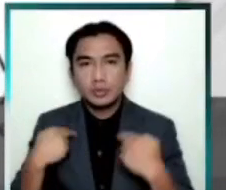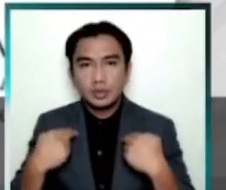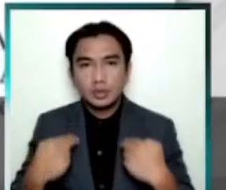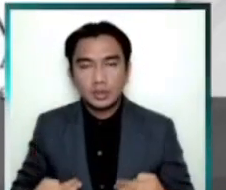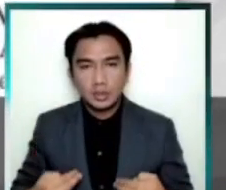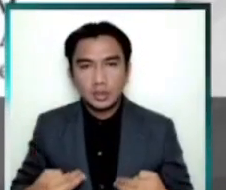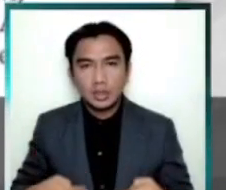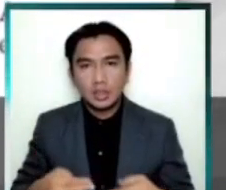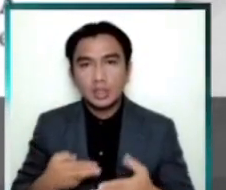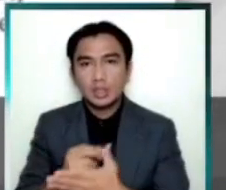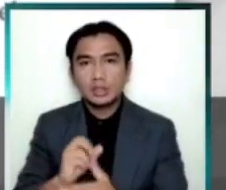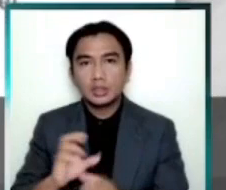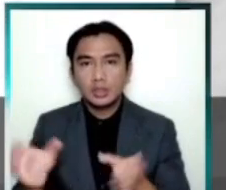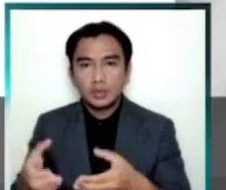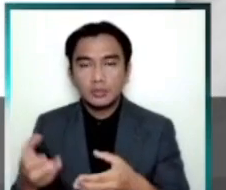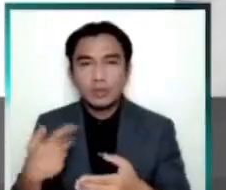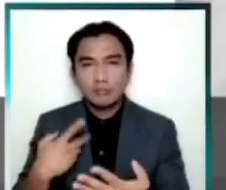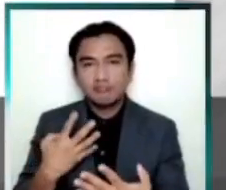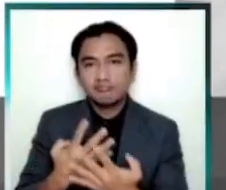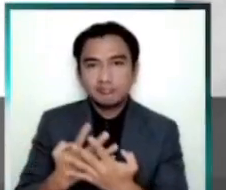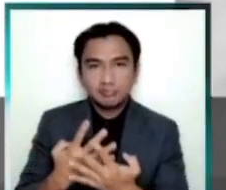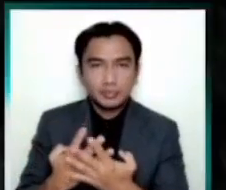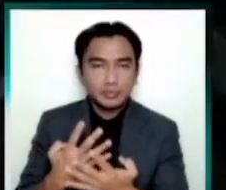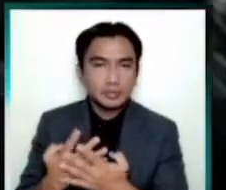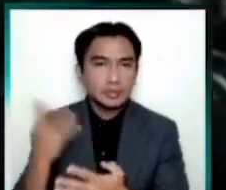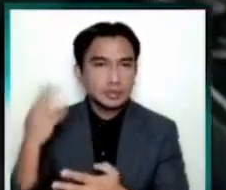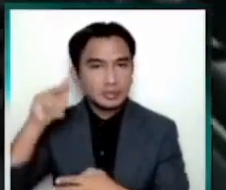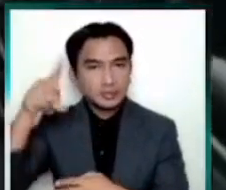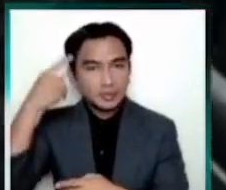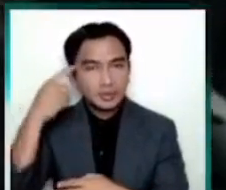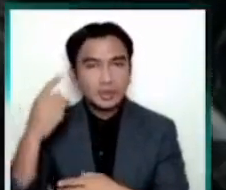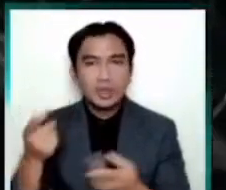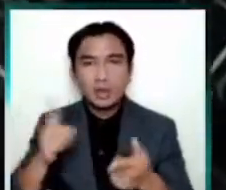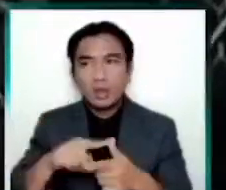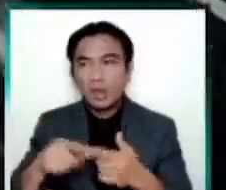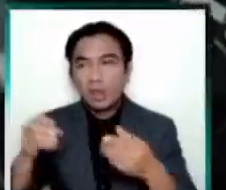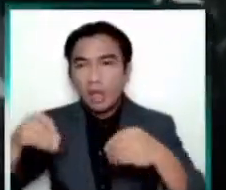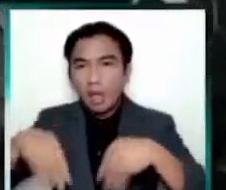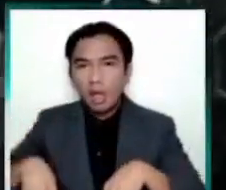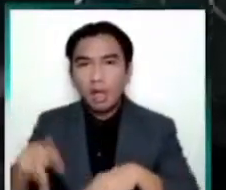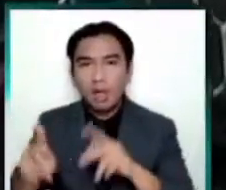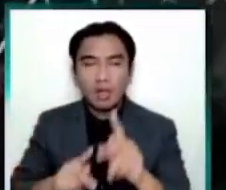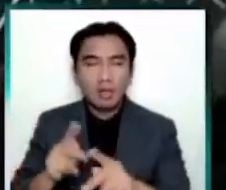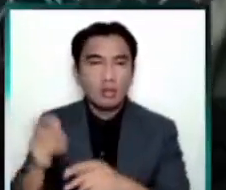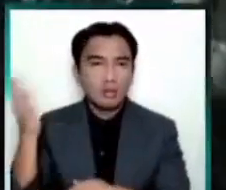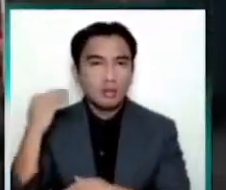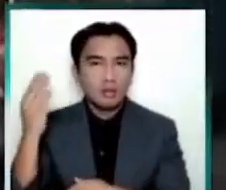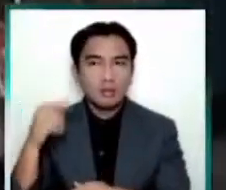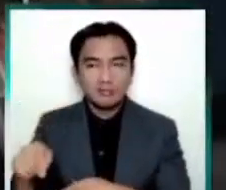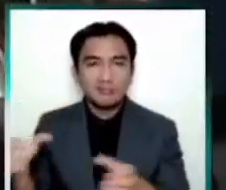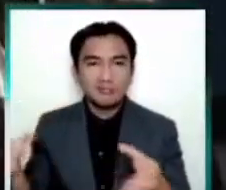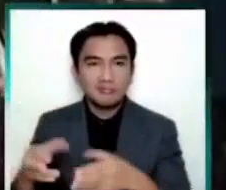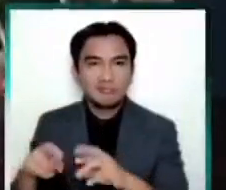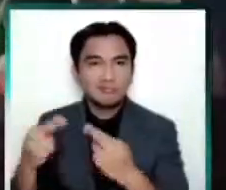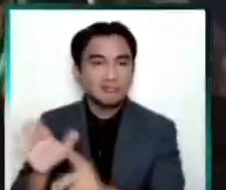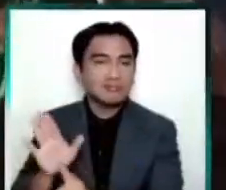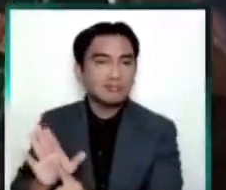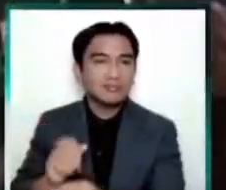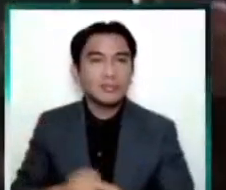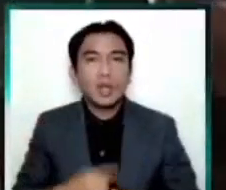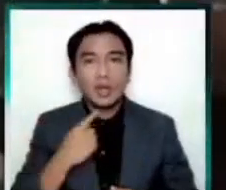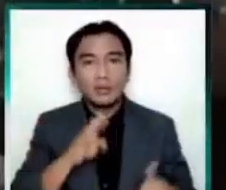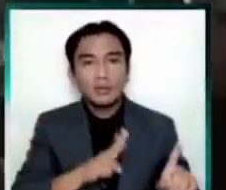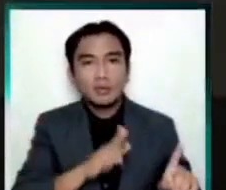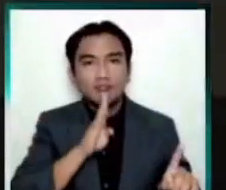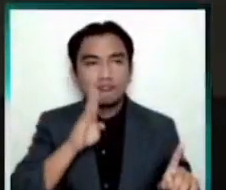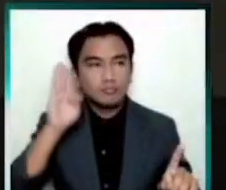prisoners at ng mga biktima ng involuntary disappearance. Ayon sa tagapagsalita ni dating Senador Bongbong Marcos, naresolba na ng COMELEC ang